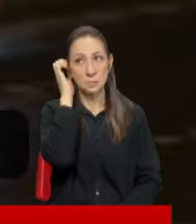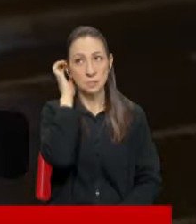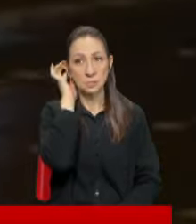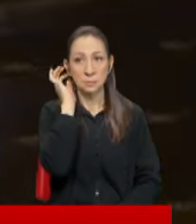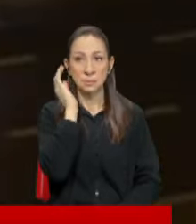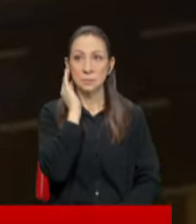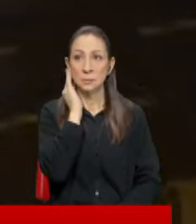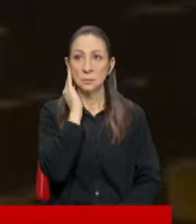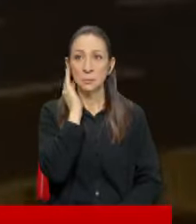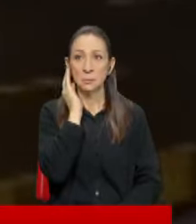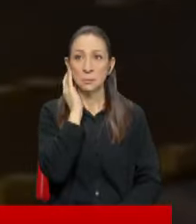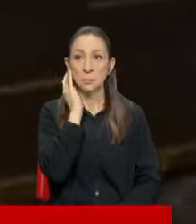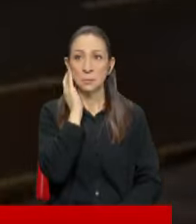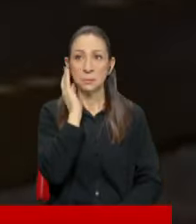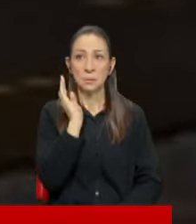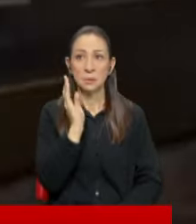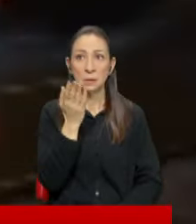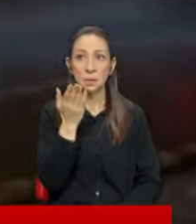oldu? Yok.